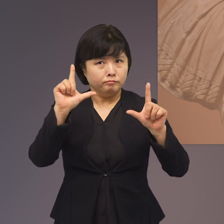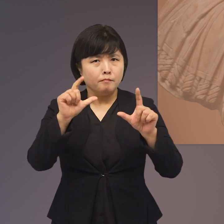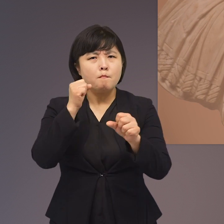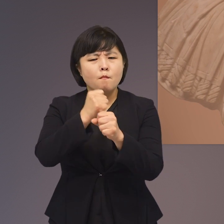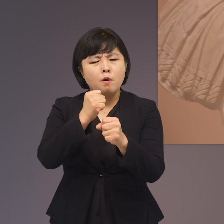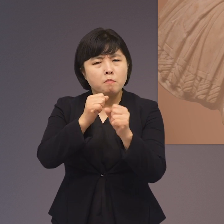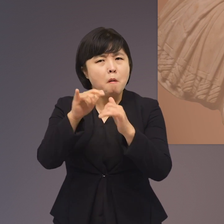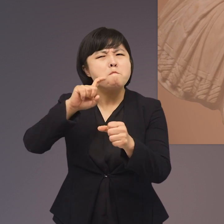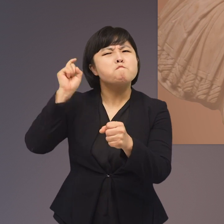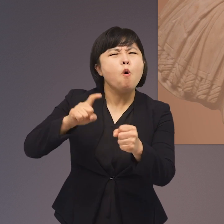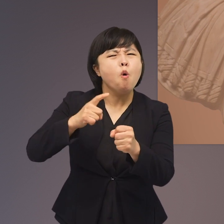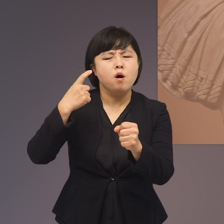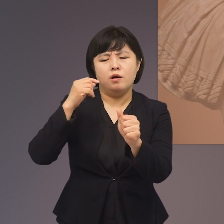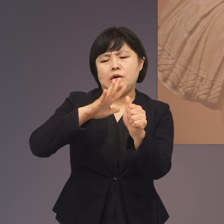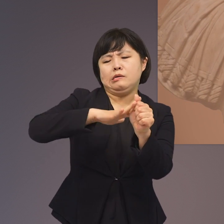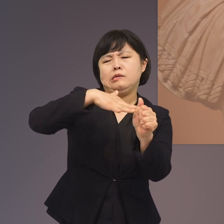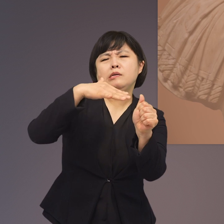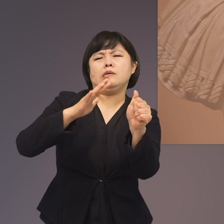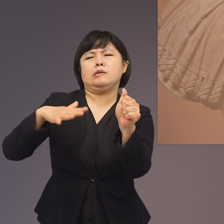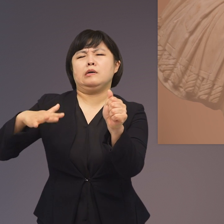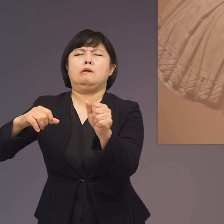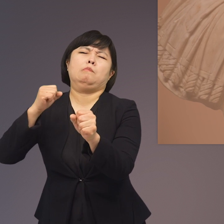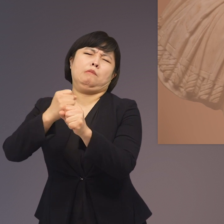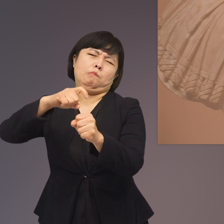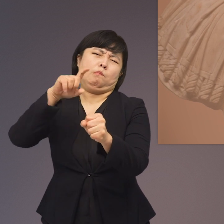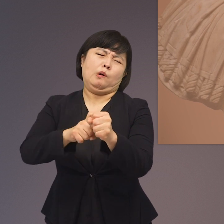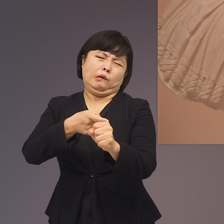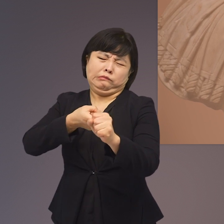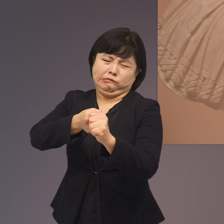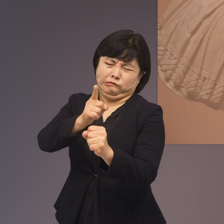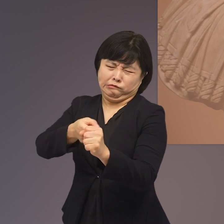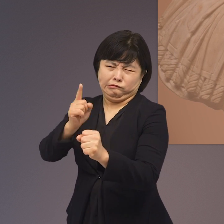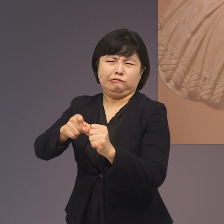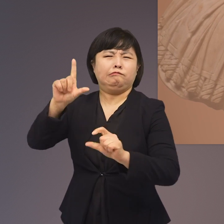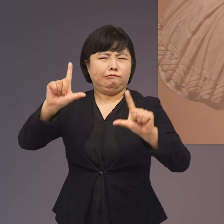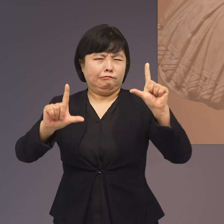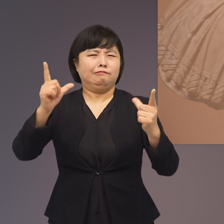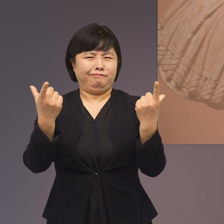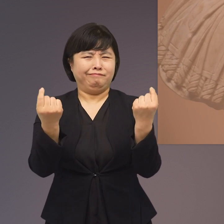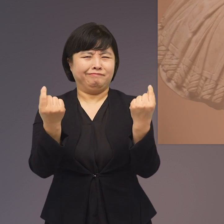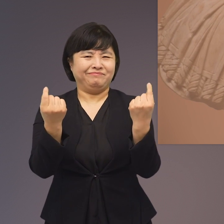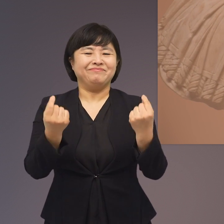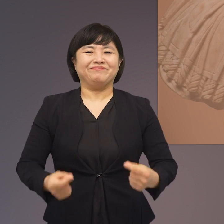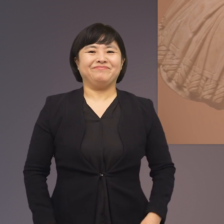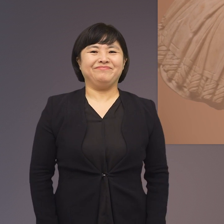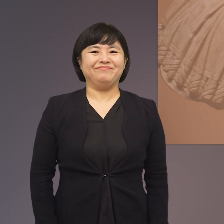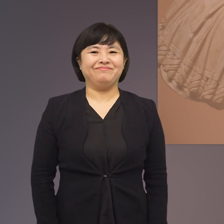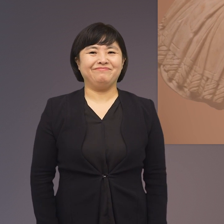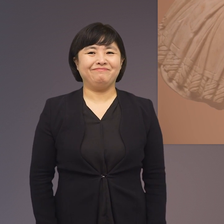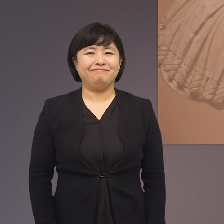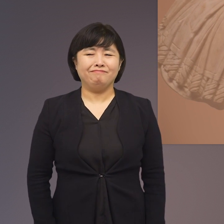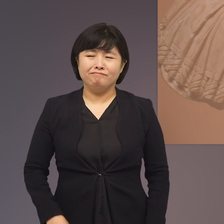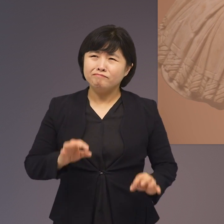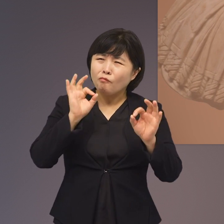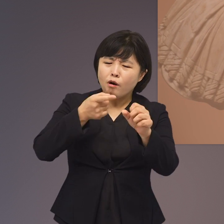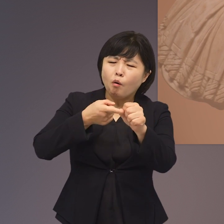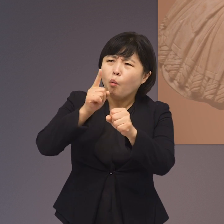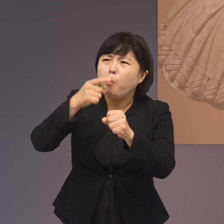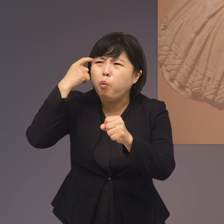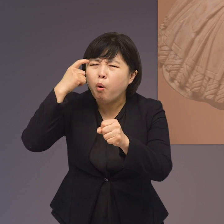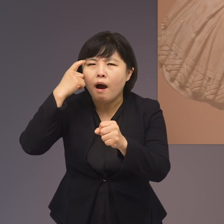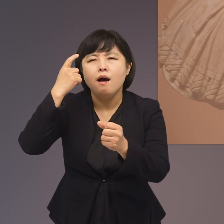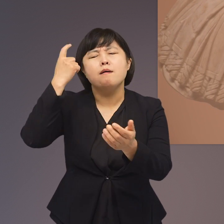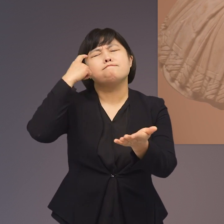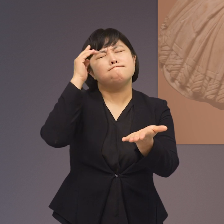한쪽 어깨에 걸친 대로마 제국의 황제를 조각하려 했을 겁니다. 그리하여 이 상도